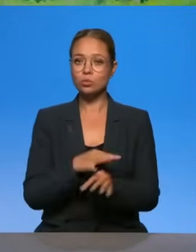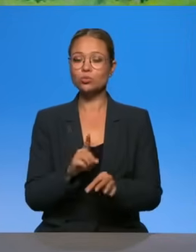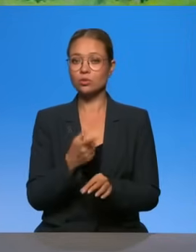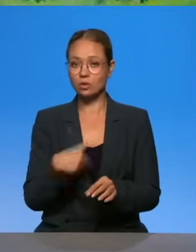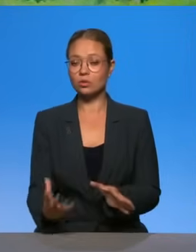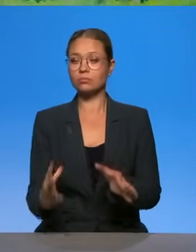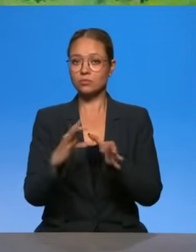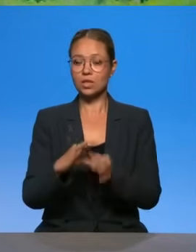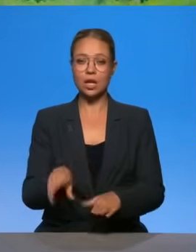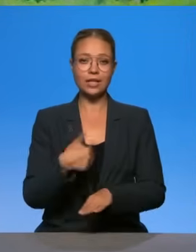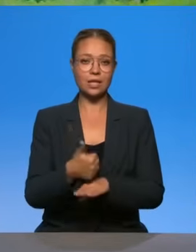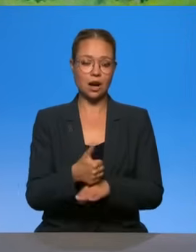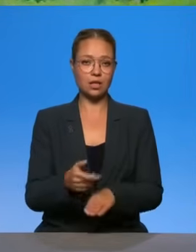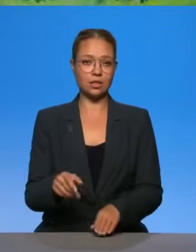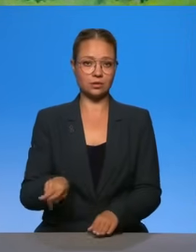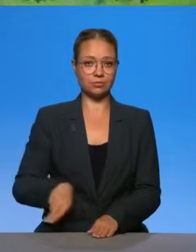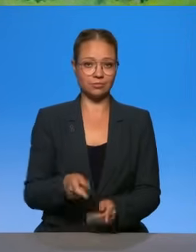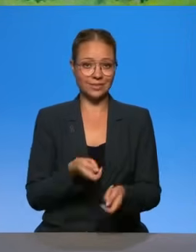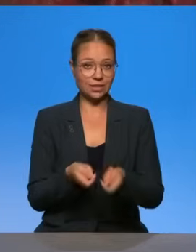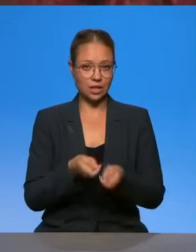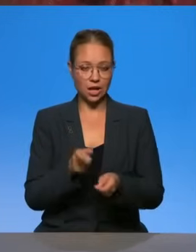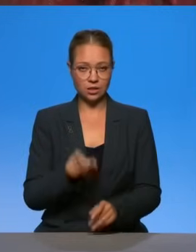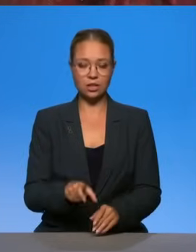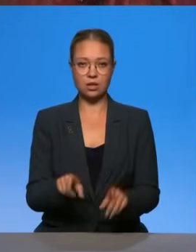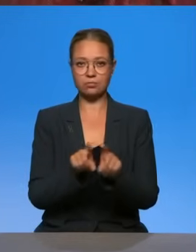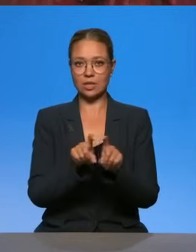сады» из Липецкой области, собственно, вот тот самый